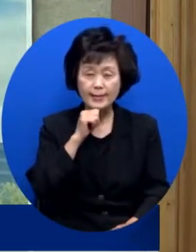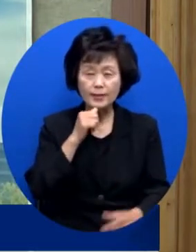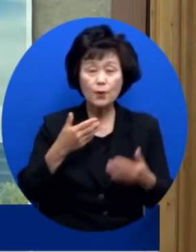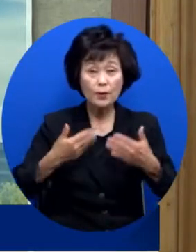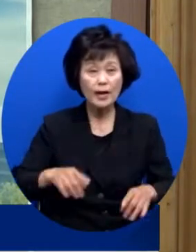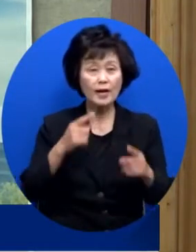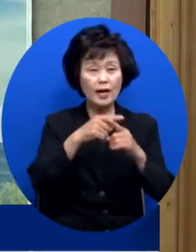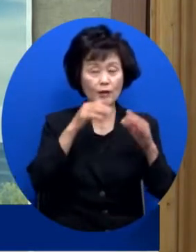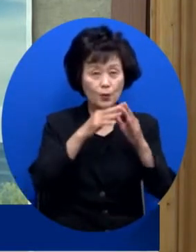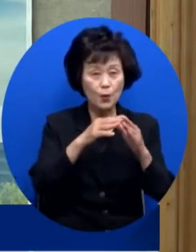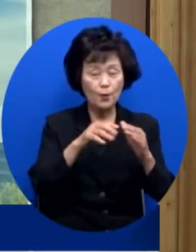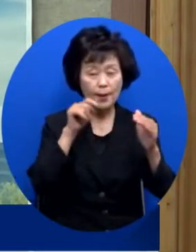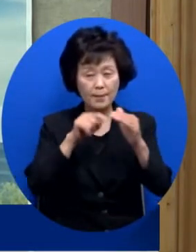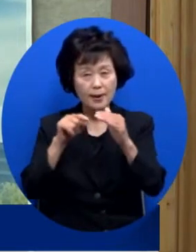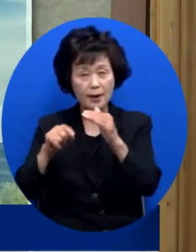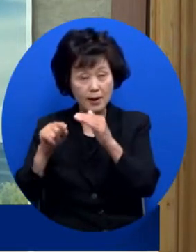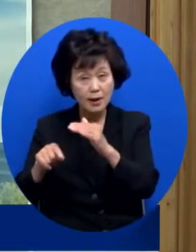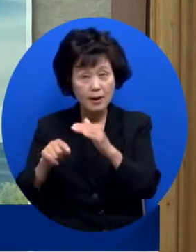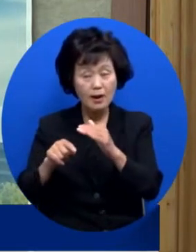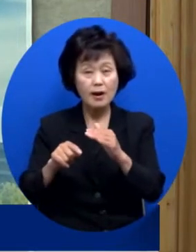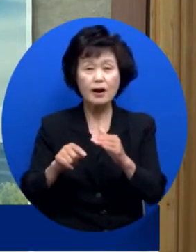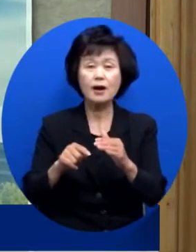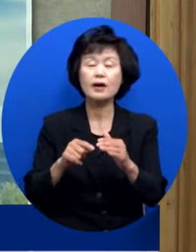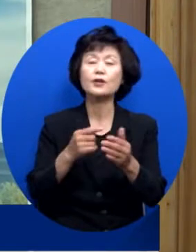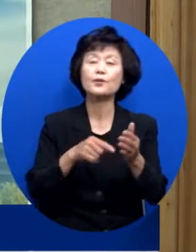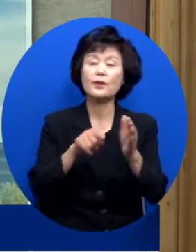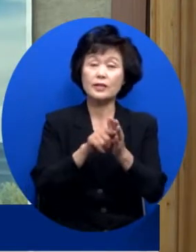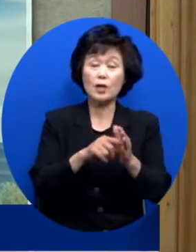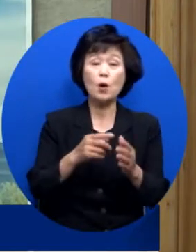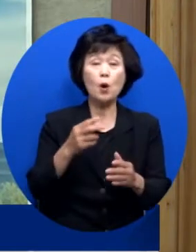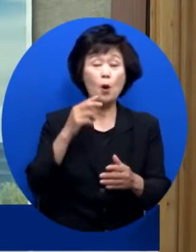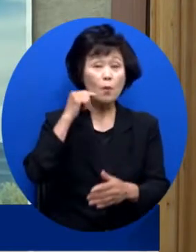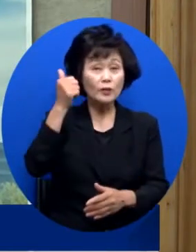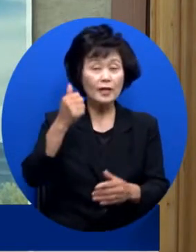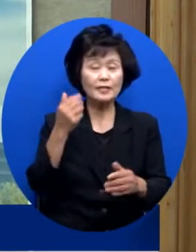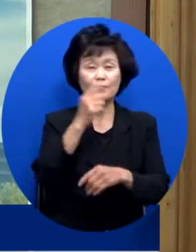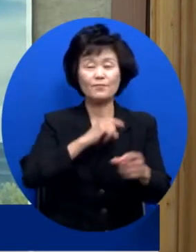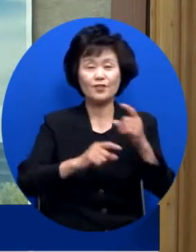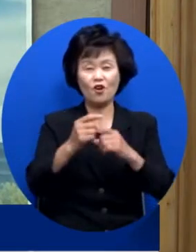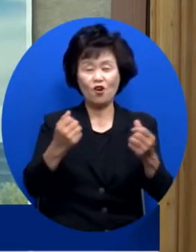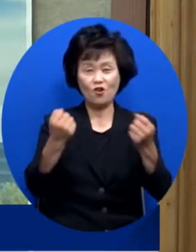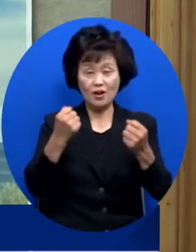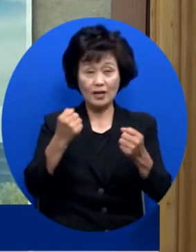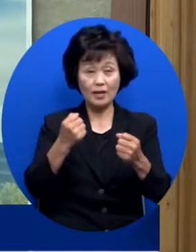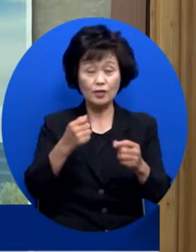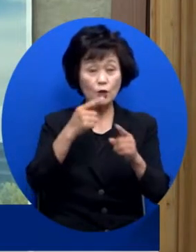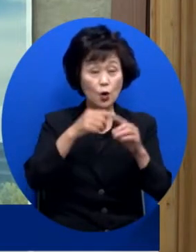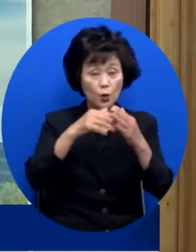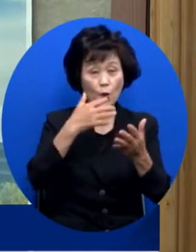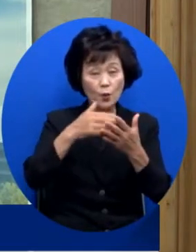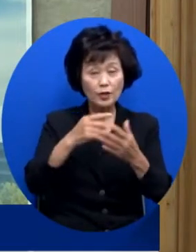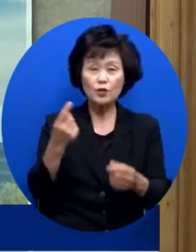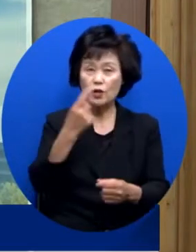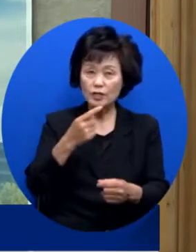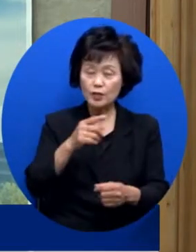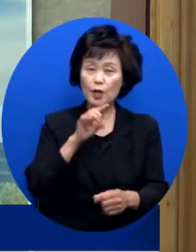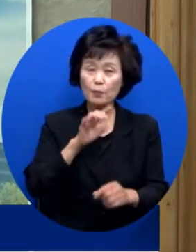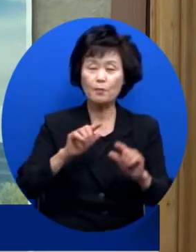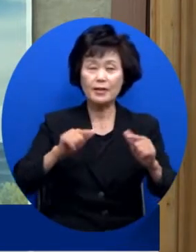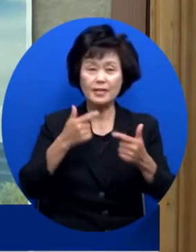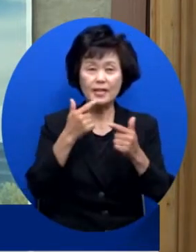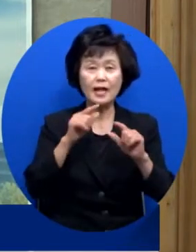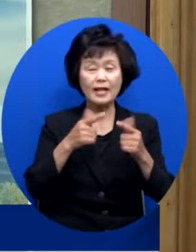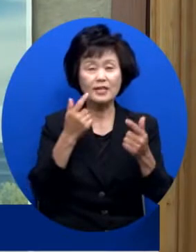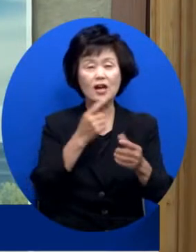순방하는데 하나님께서 조 목사님을 더 건강하게 하셔서 천교회뿐만 아니라 그 이상의 교회까지 순방하는